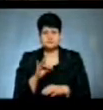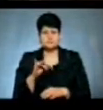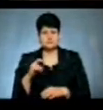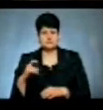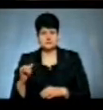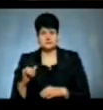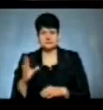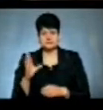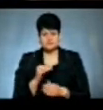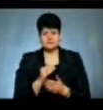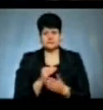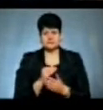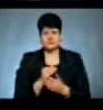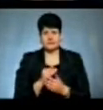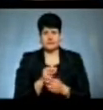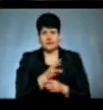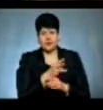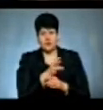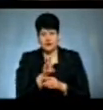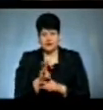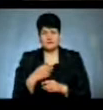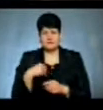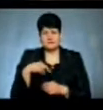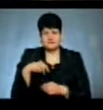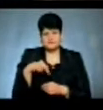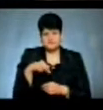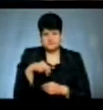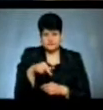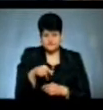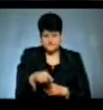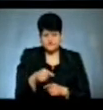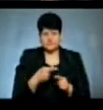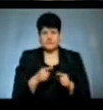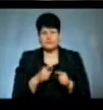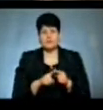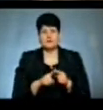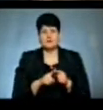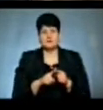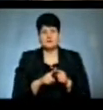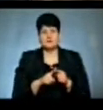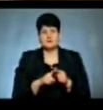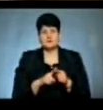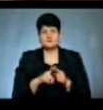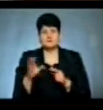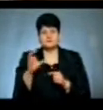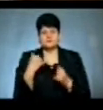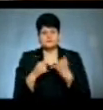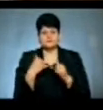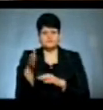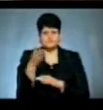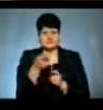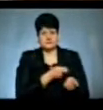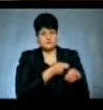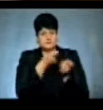фільм про це знятий. Як ми заходимо, носимо полотне, це полотне чи синьо-жовте. Але цікаво, як